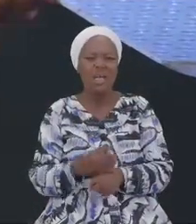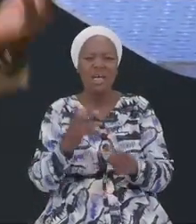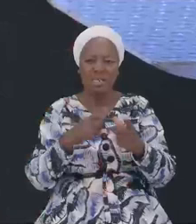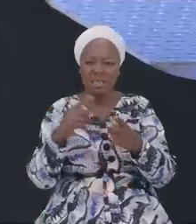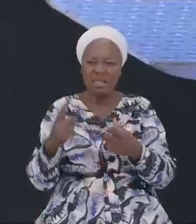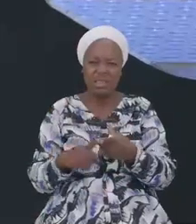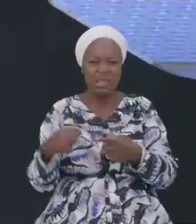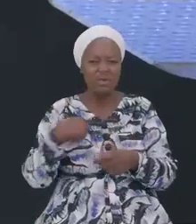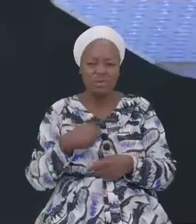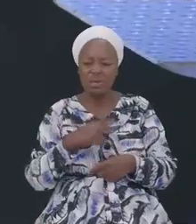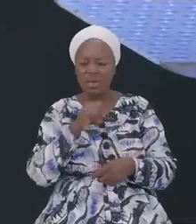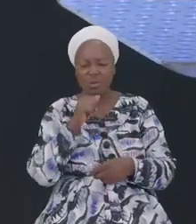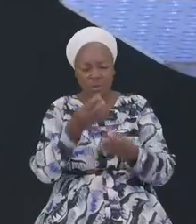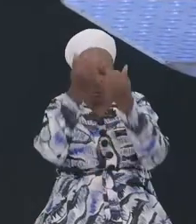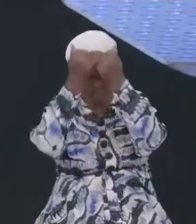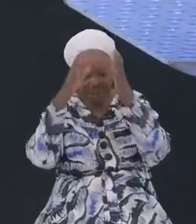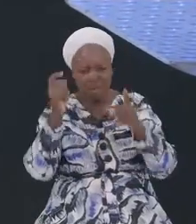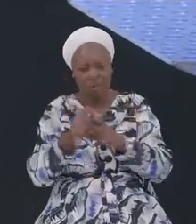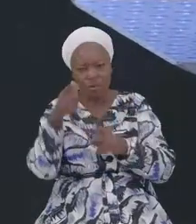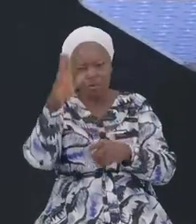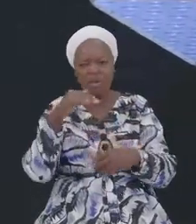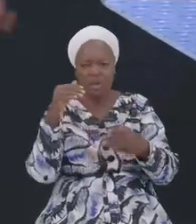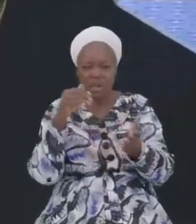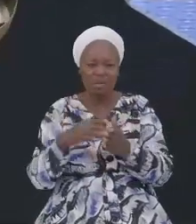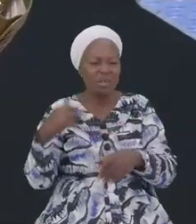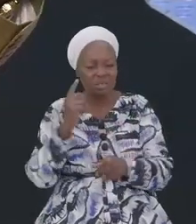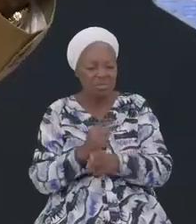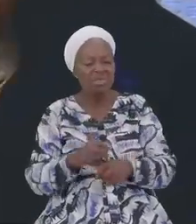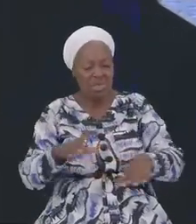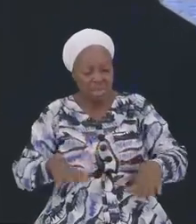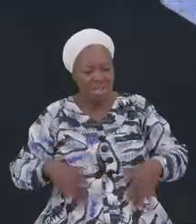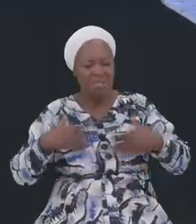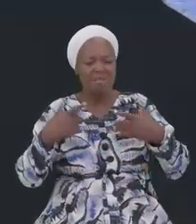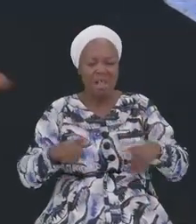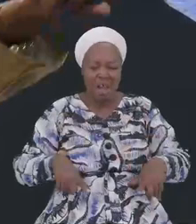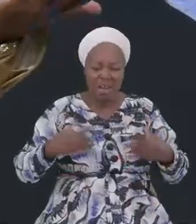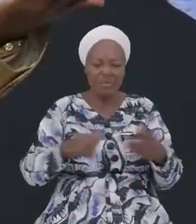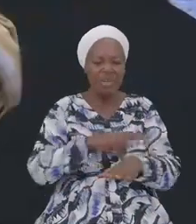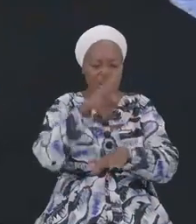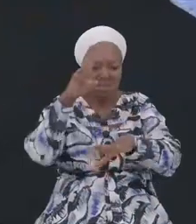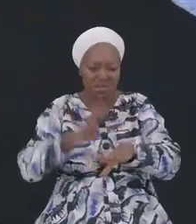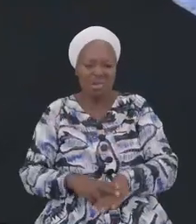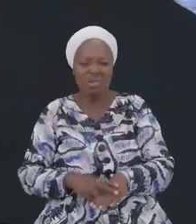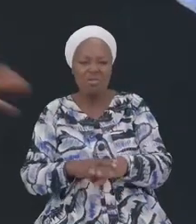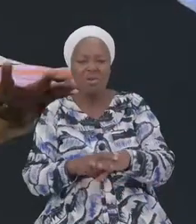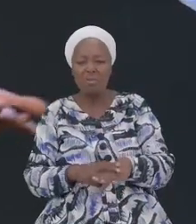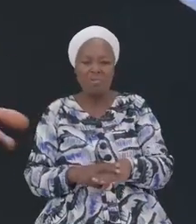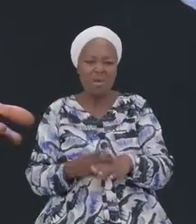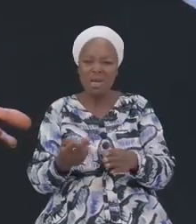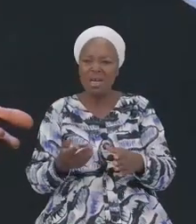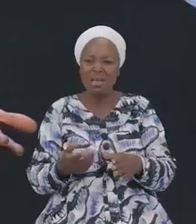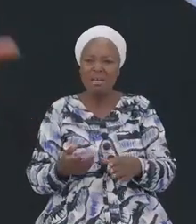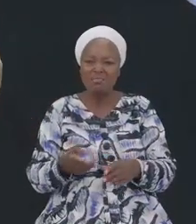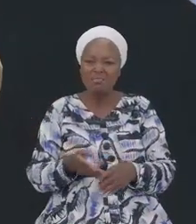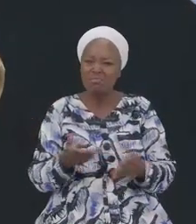côté et nous n'obéissons plus à la parole de Dieu, nous menons juste la vie nominale, superficielle. Nous ne sommes plus une vie